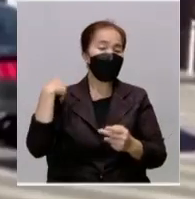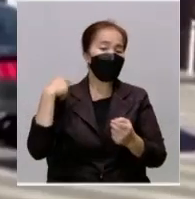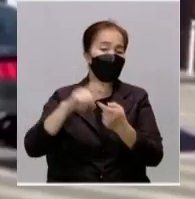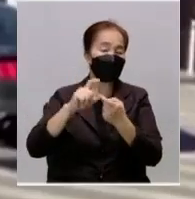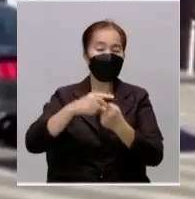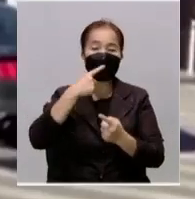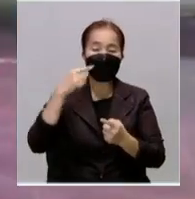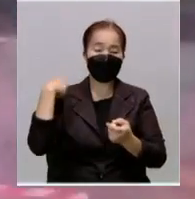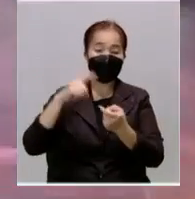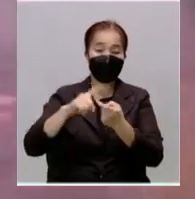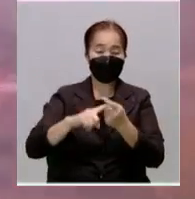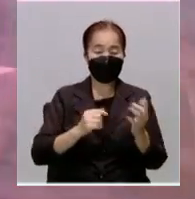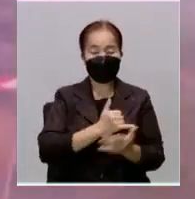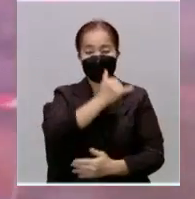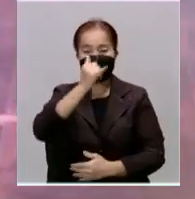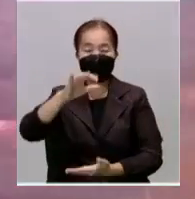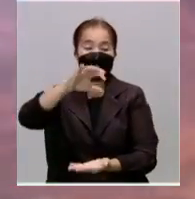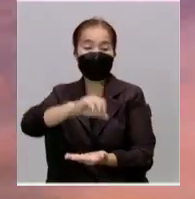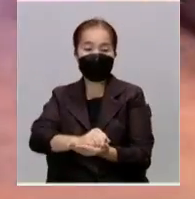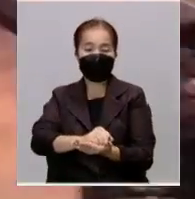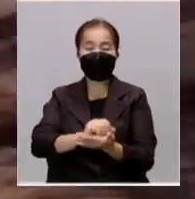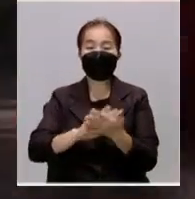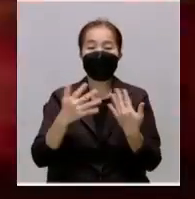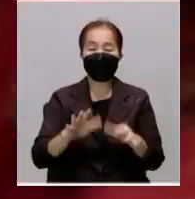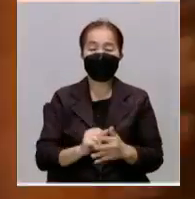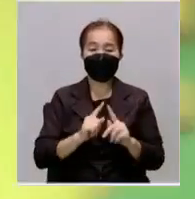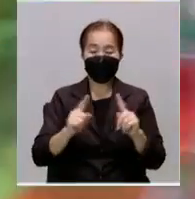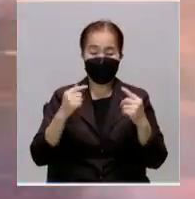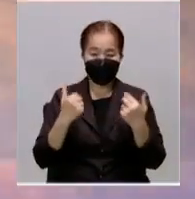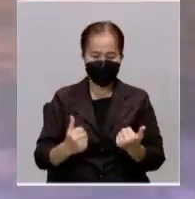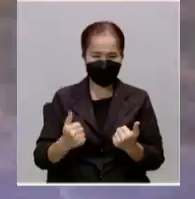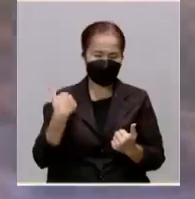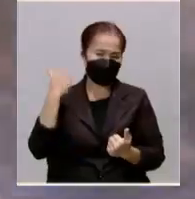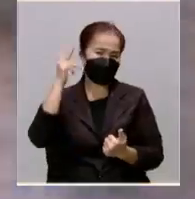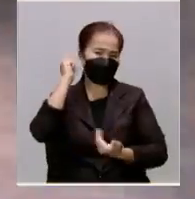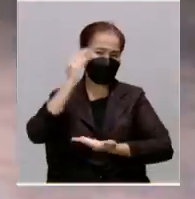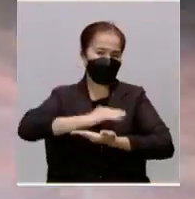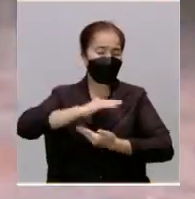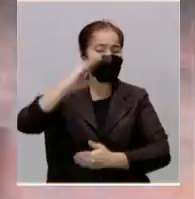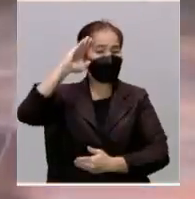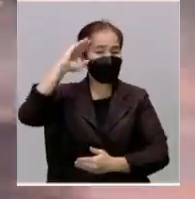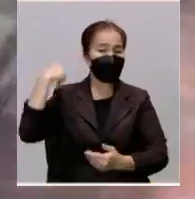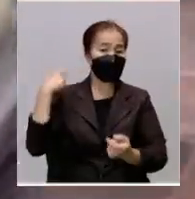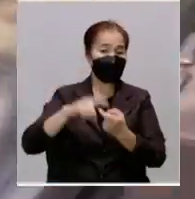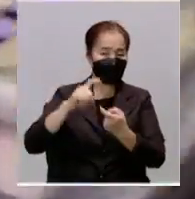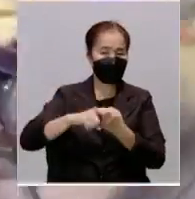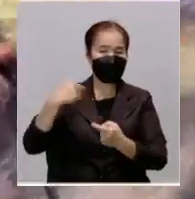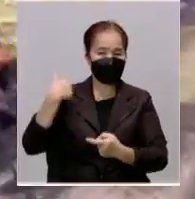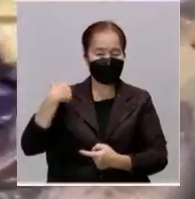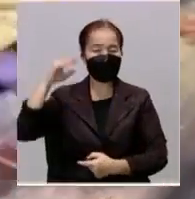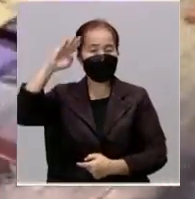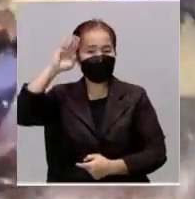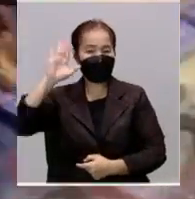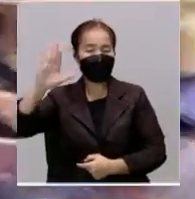ไฟฟ้านิวเคลียร์ซาปอริเซียในจังหวัดนี้ได้แล้วอย่างไรก็ตามรอยเตอร์รายงานว่าทหารรัสเซียเผชิญกับการต้านทานจากยูเคร